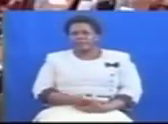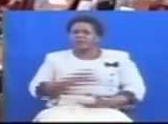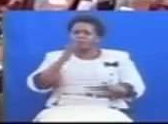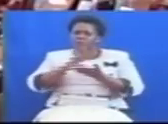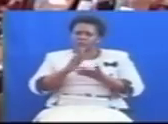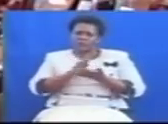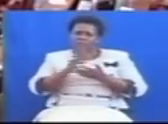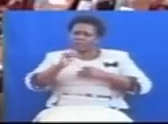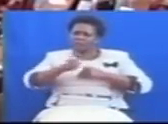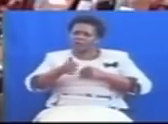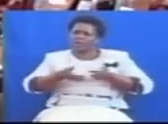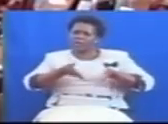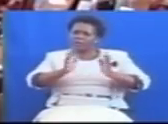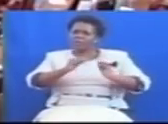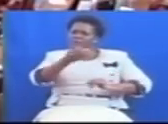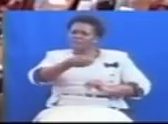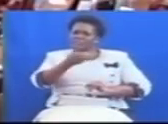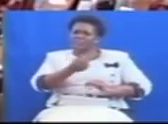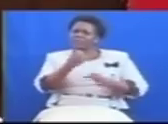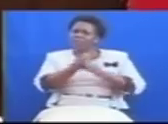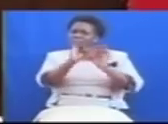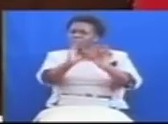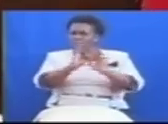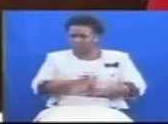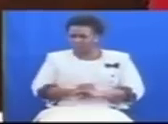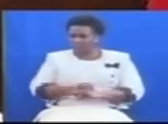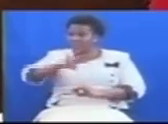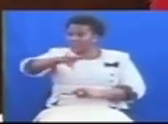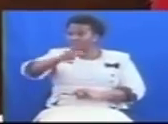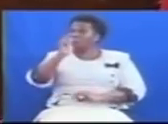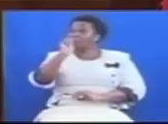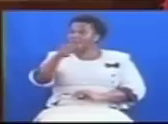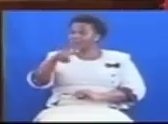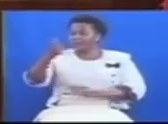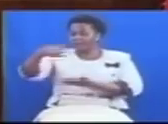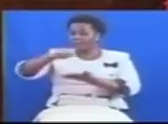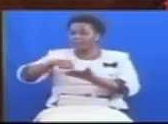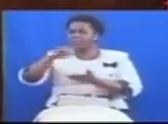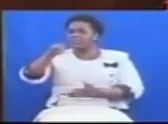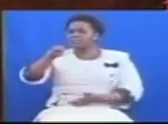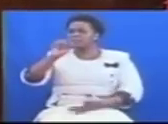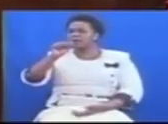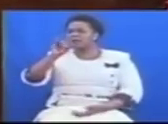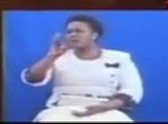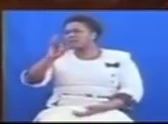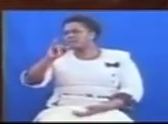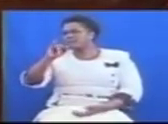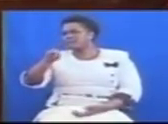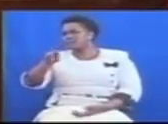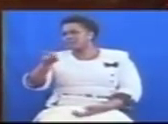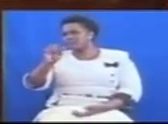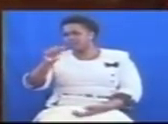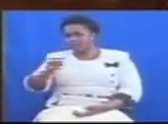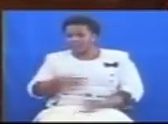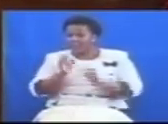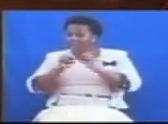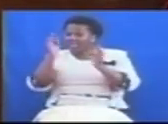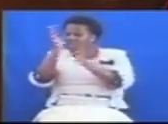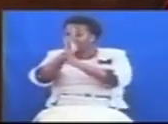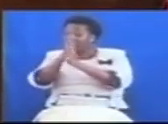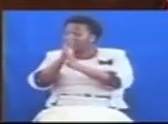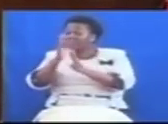nzuri wanaofanya TARURA mkoa wa Iringa na katika mji wa Mafinga, hali ya barabara za mji wa Mafinga